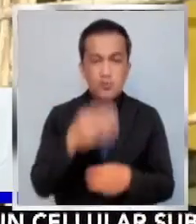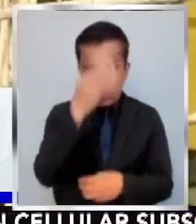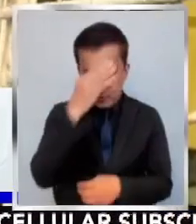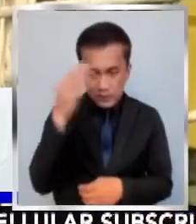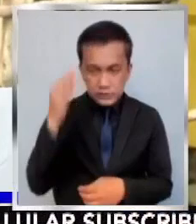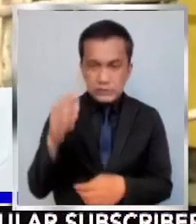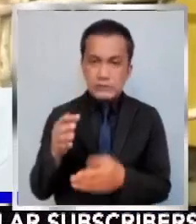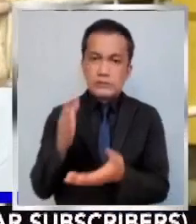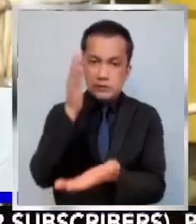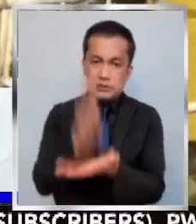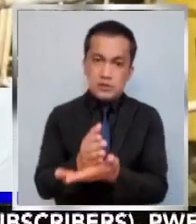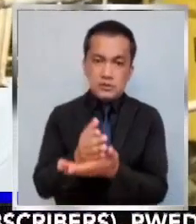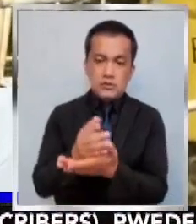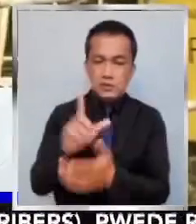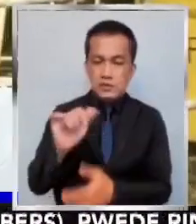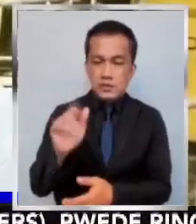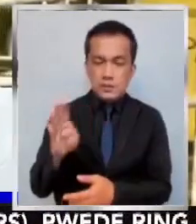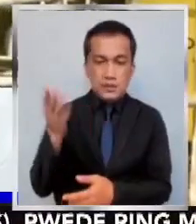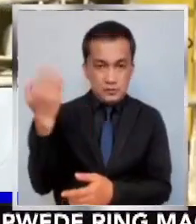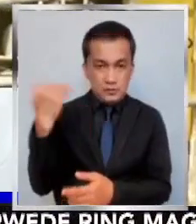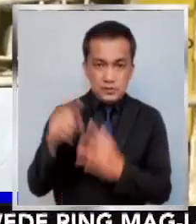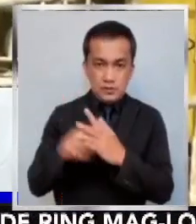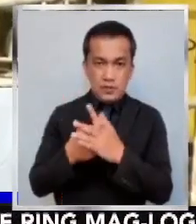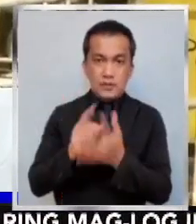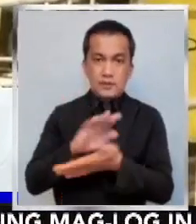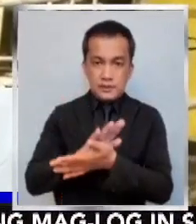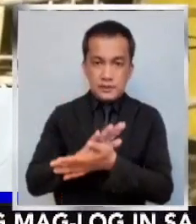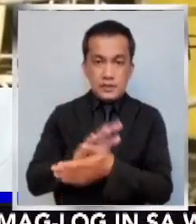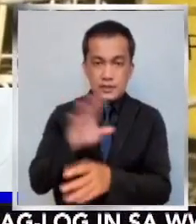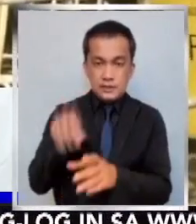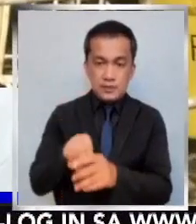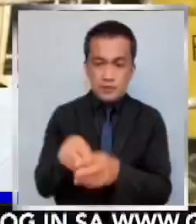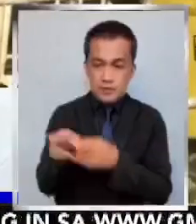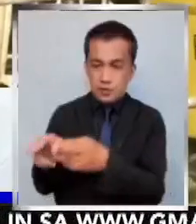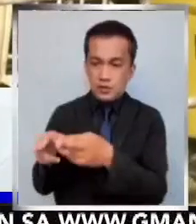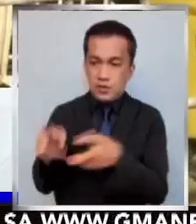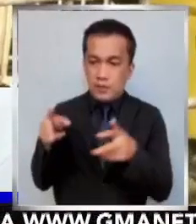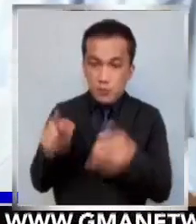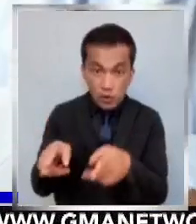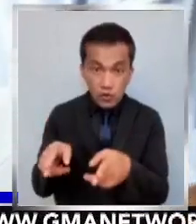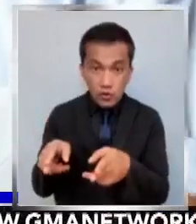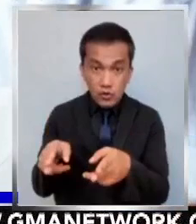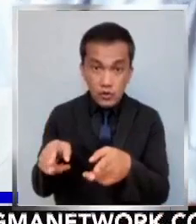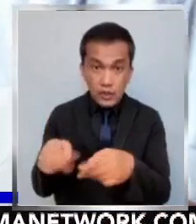nung magsimula ang pandemya at kasama sa rutang putol pa rin hanggang ngayon.